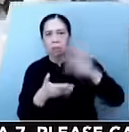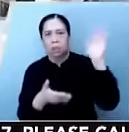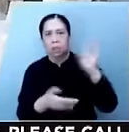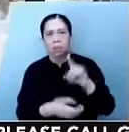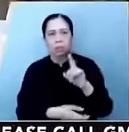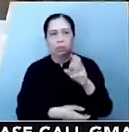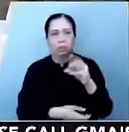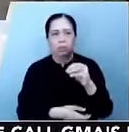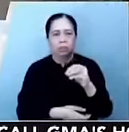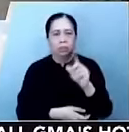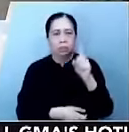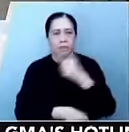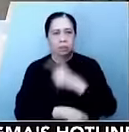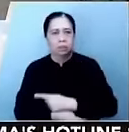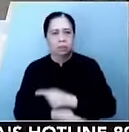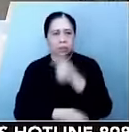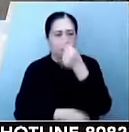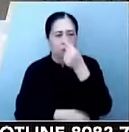isang araw lang, pura lang